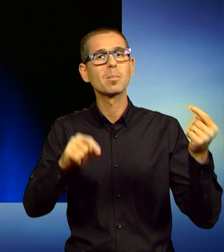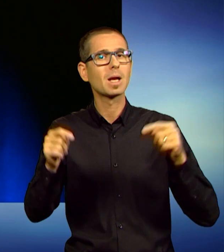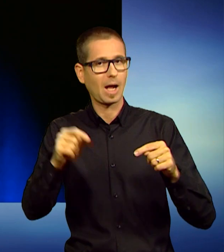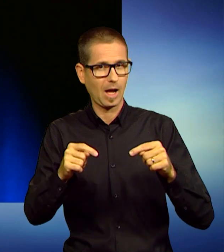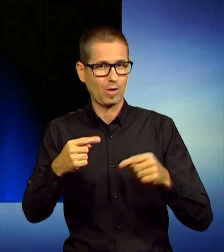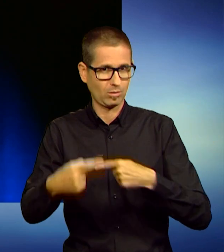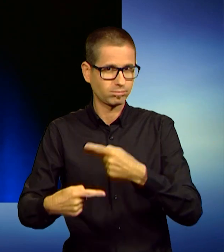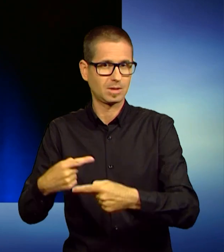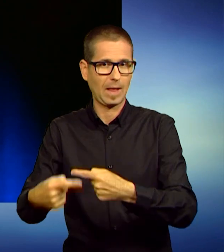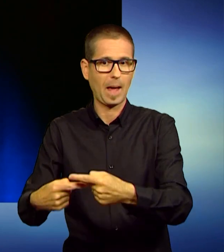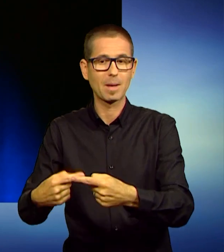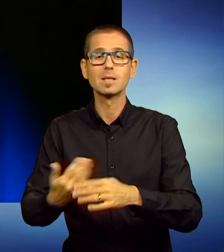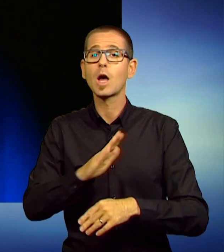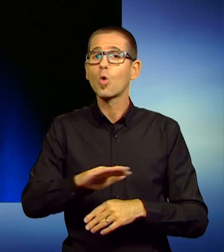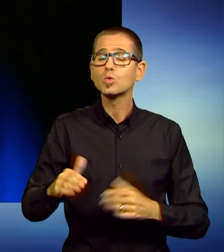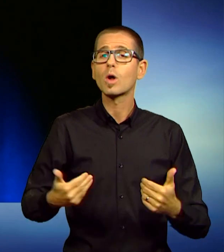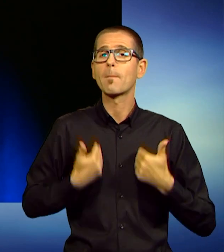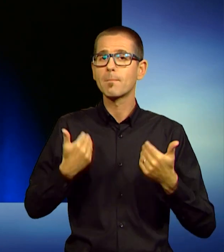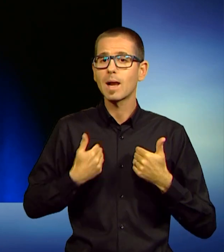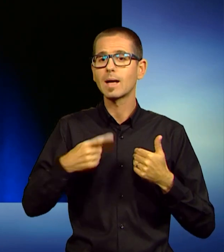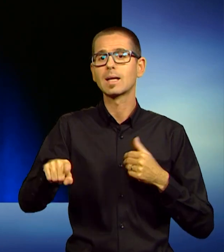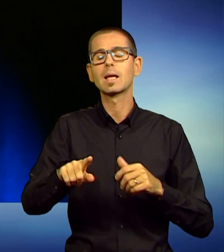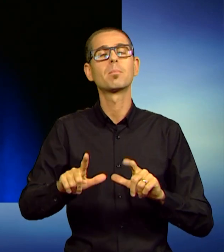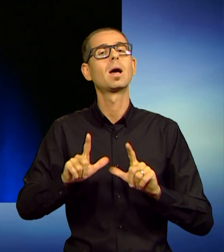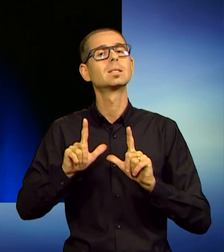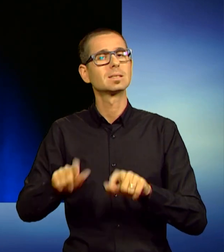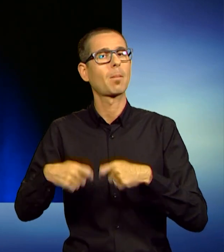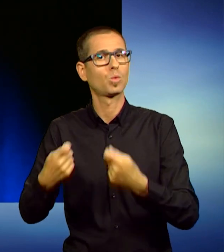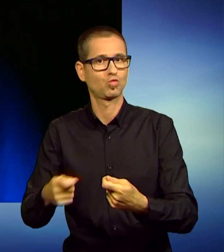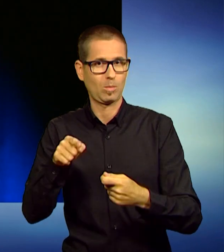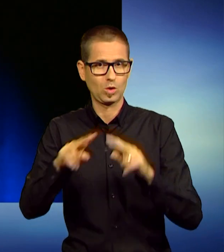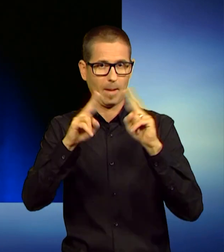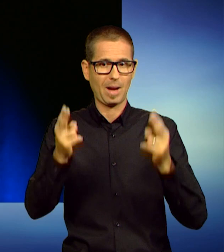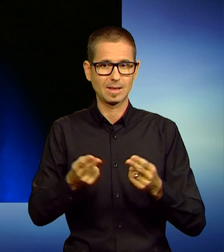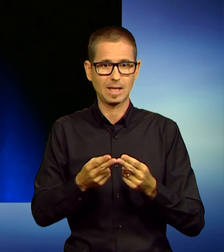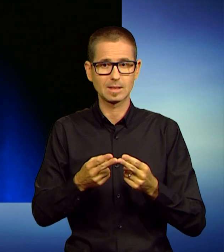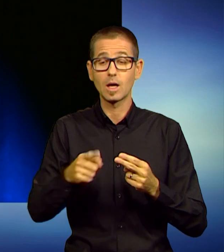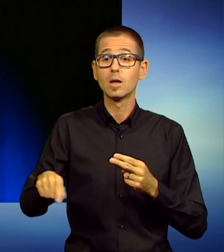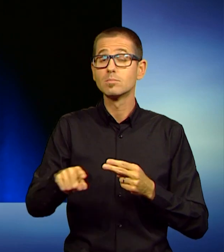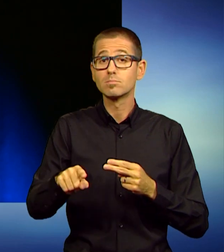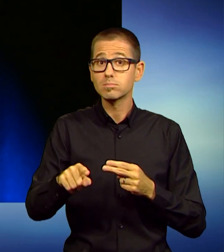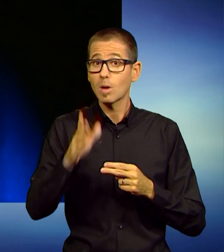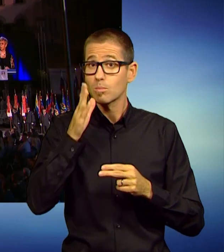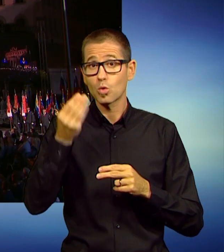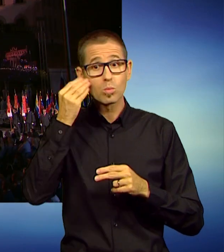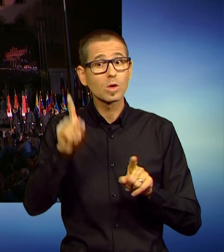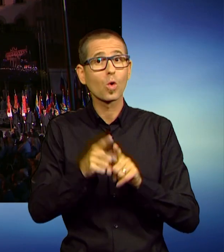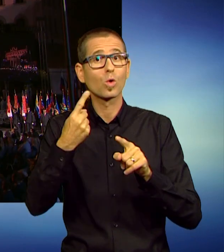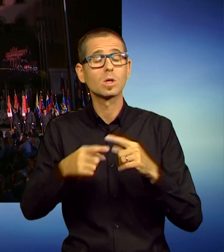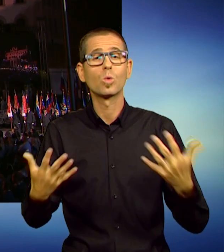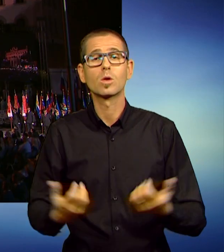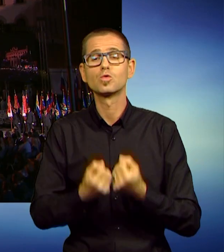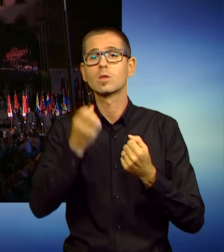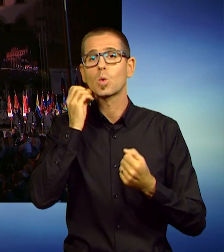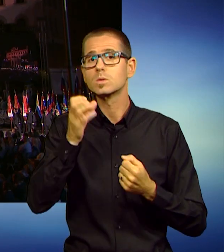nami. Za otroke in mlade, ki jim zapuščamo ta planet. Ti naj bodo upoštevani kot del rešitve vsak